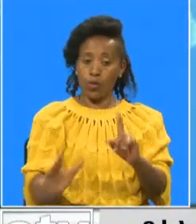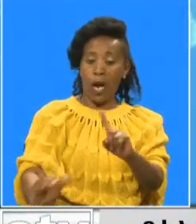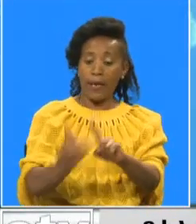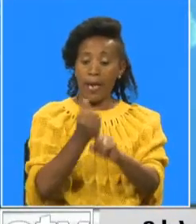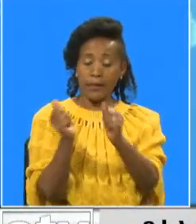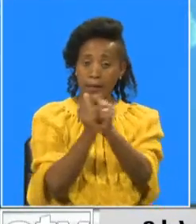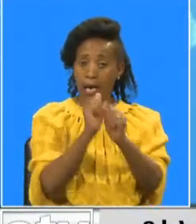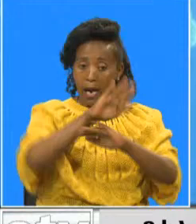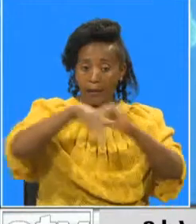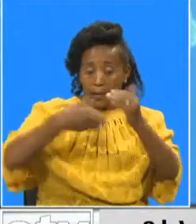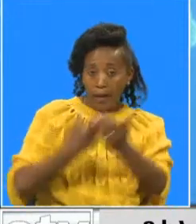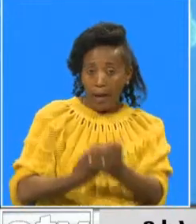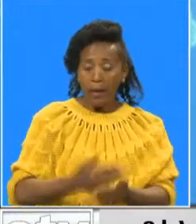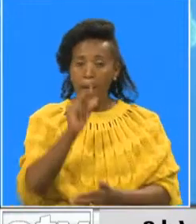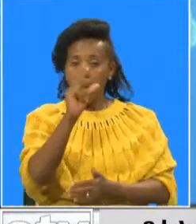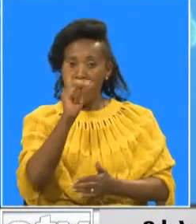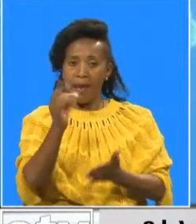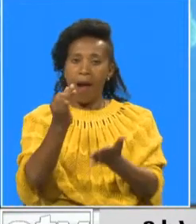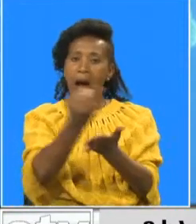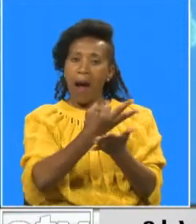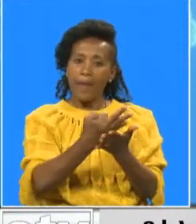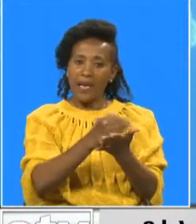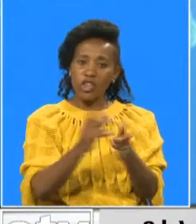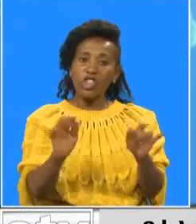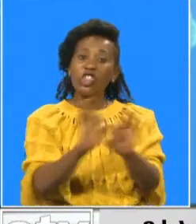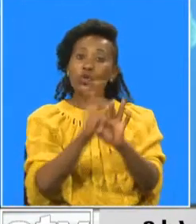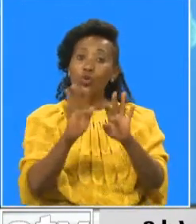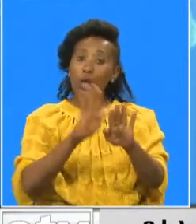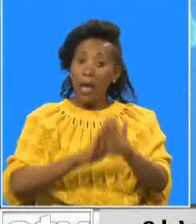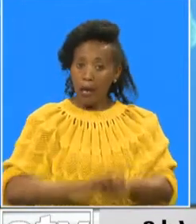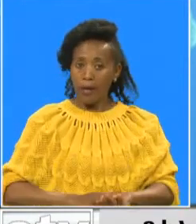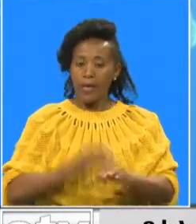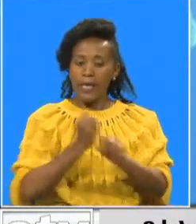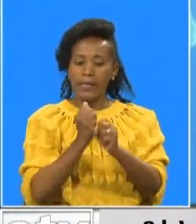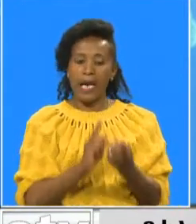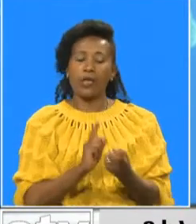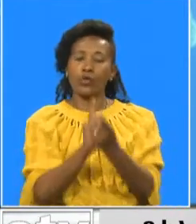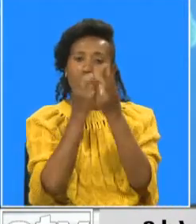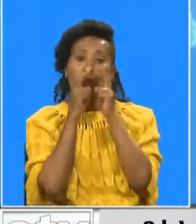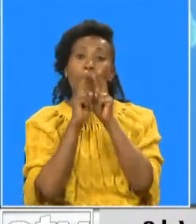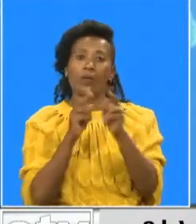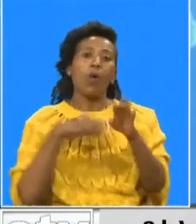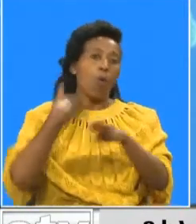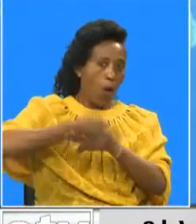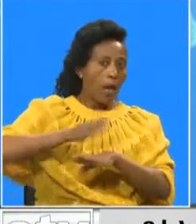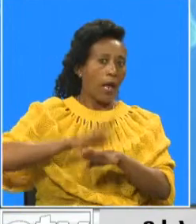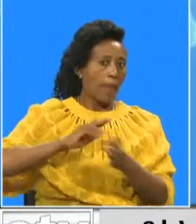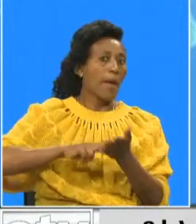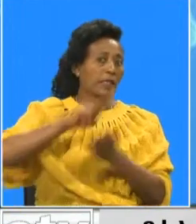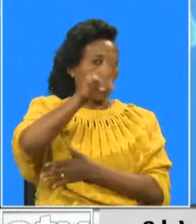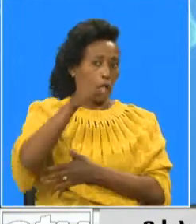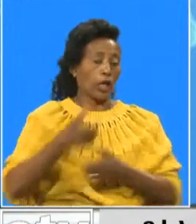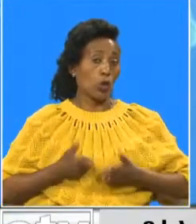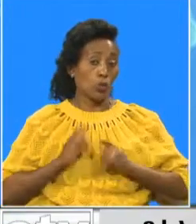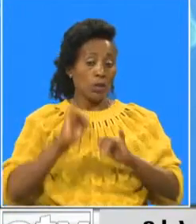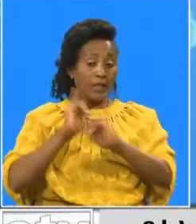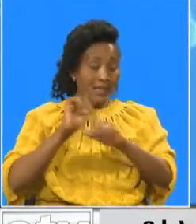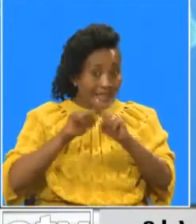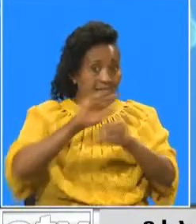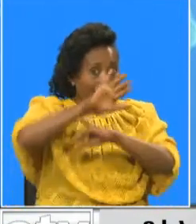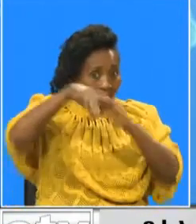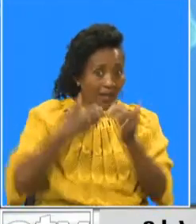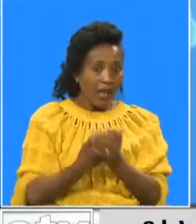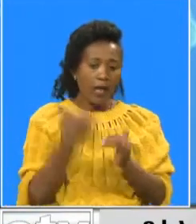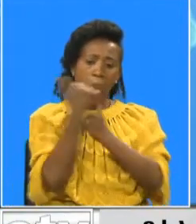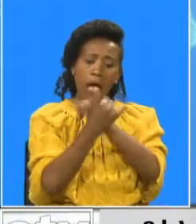አያያዝ ጋር በአጠቃላይ በየአምራች ኢንዱስትሪዎች ላይ ያሉትን የሥራ ግንኙነት በተመለከተ በኋላ ላይ ማነሳው ጥያቄ ይኖራል። ግን እንዳጠቃላይ